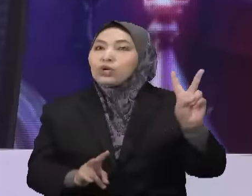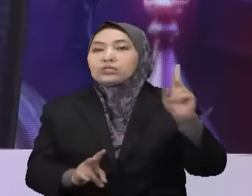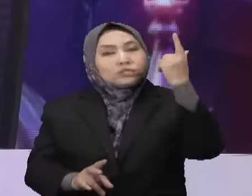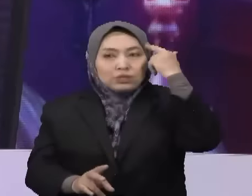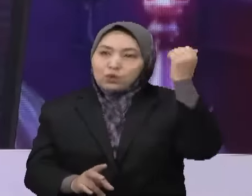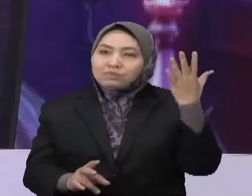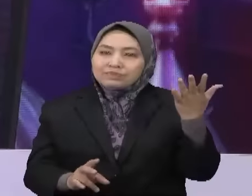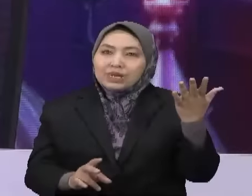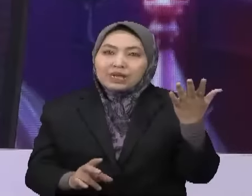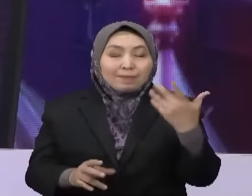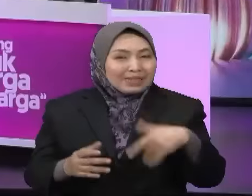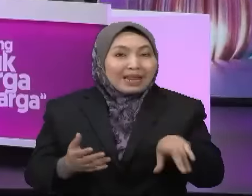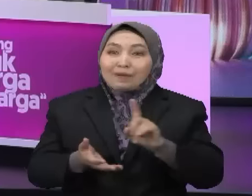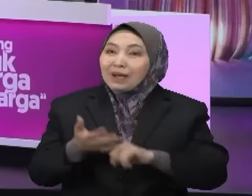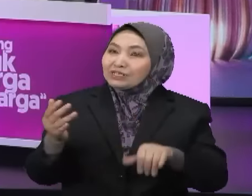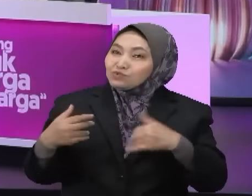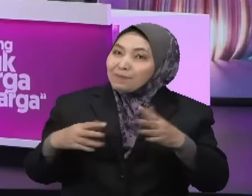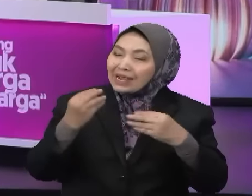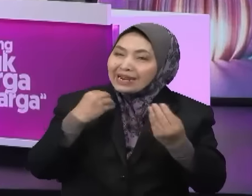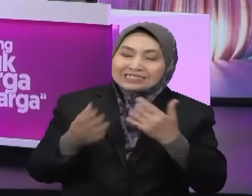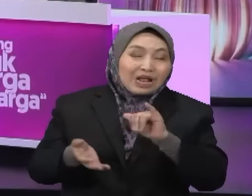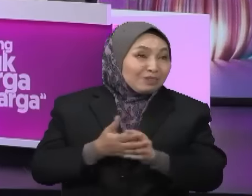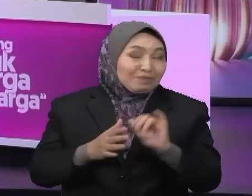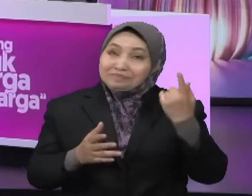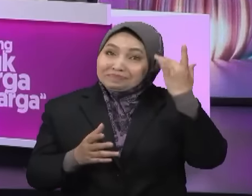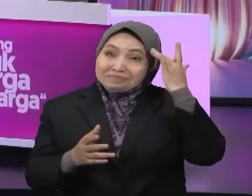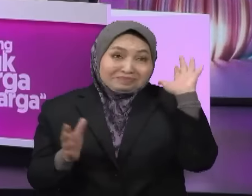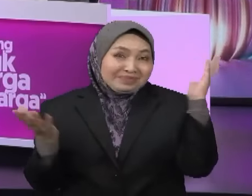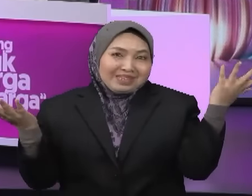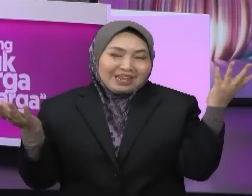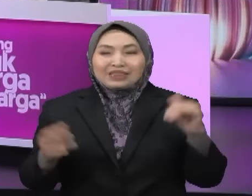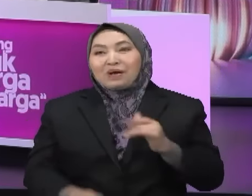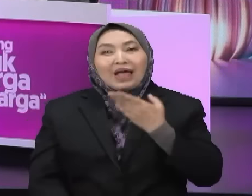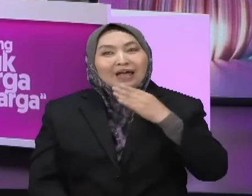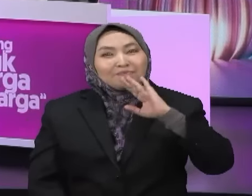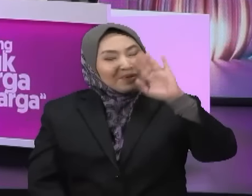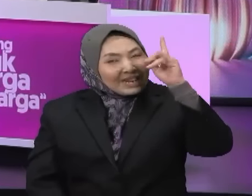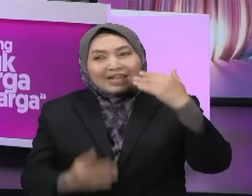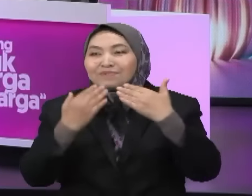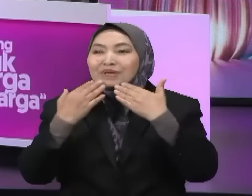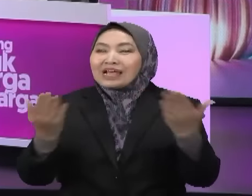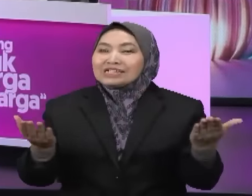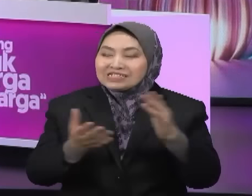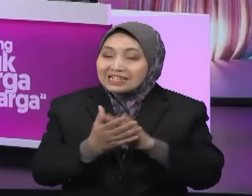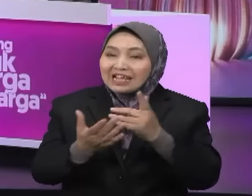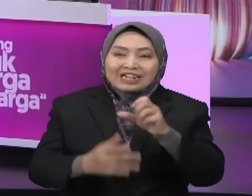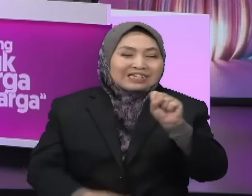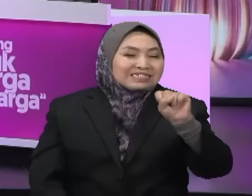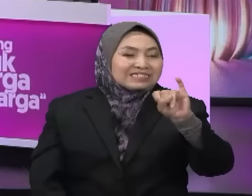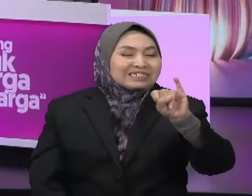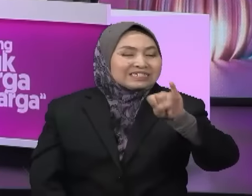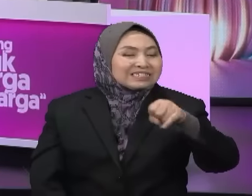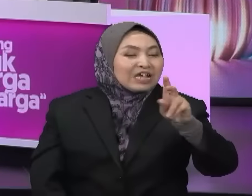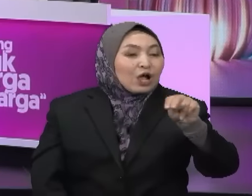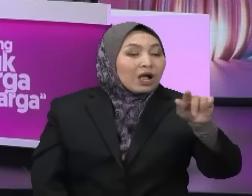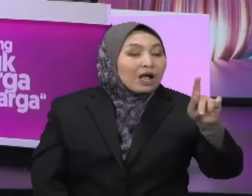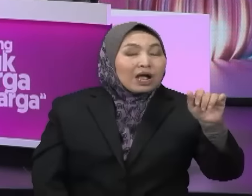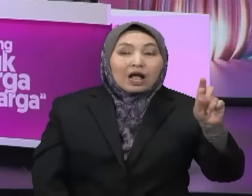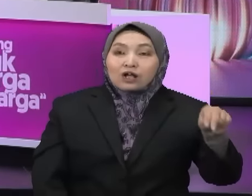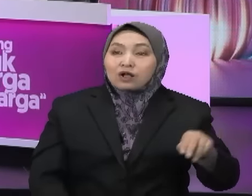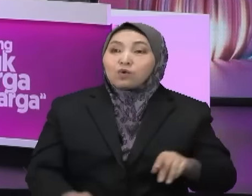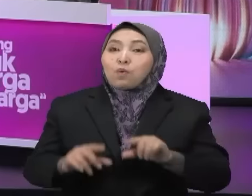ya. Alhamdulillah. Kabari wis mangan. Wis mangan. Wallahu a'lam. Alhamdulillah. Alhamdulillah, terima kasih daripada Sejangkang Ustaz. Sejangkang. Oh, ini tempat